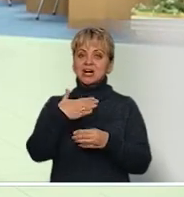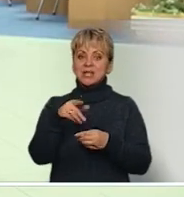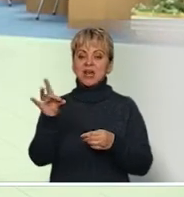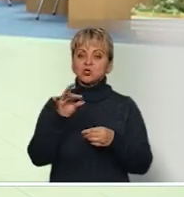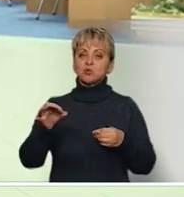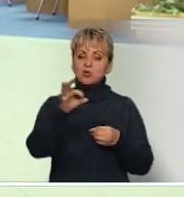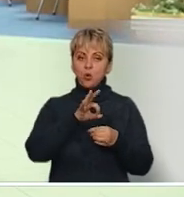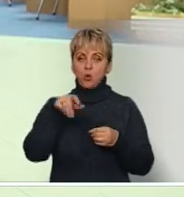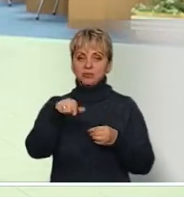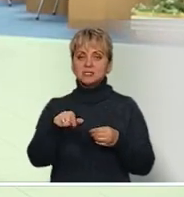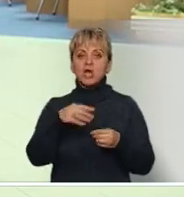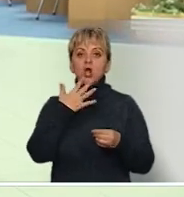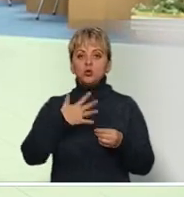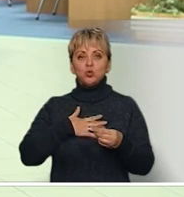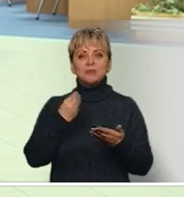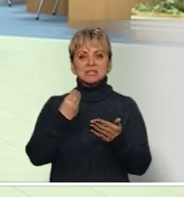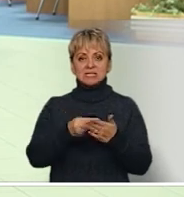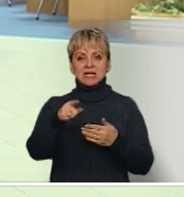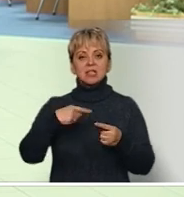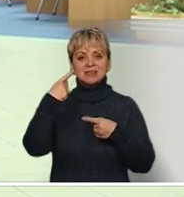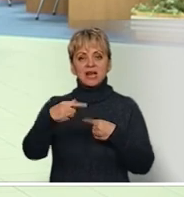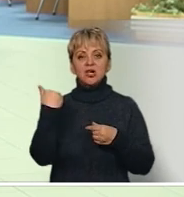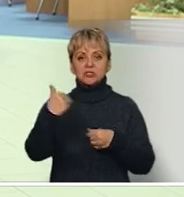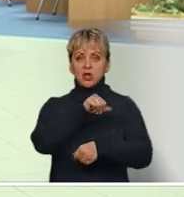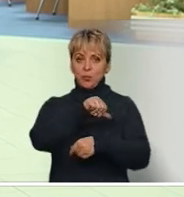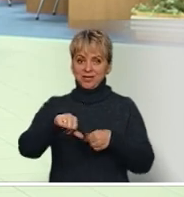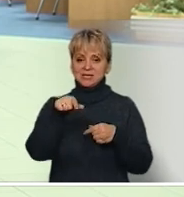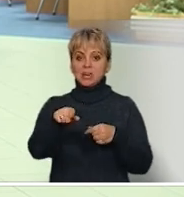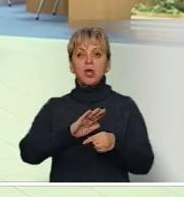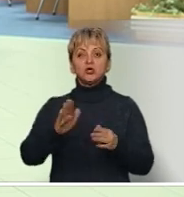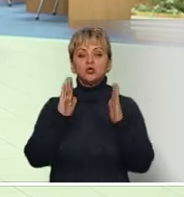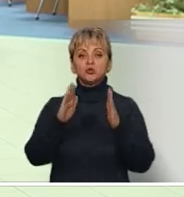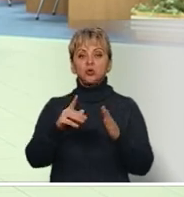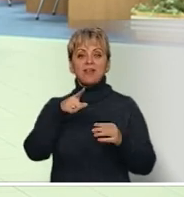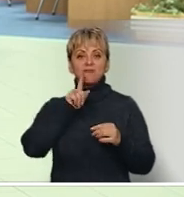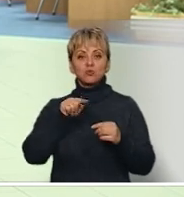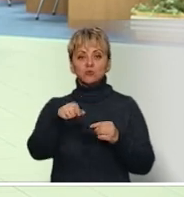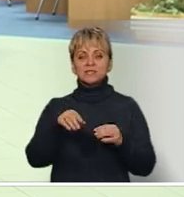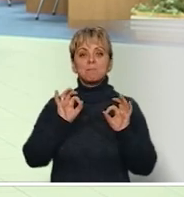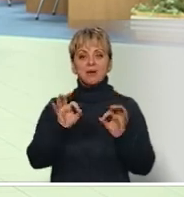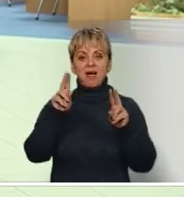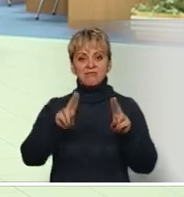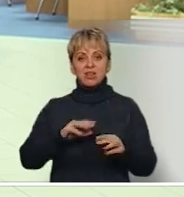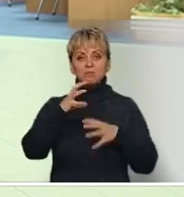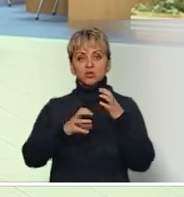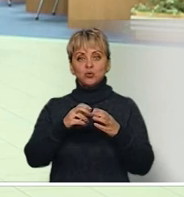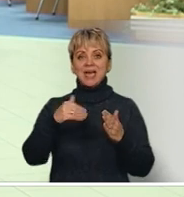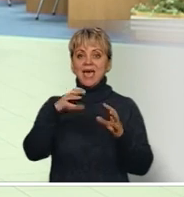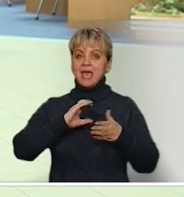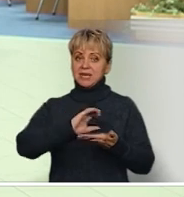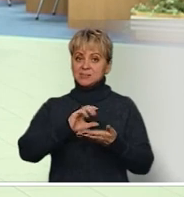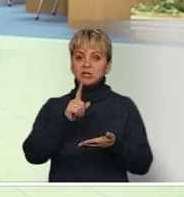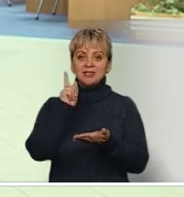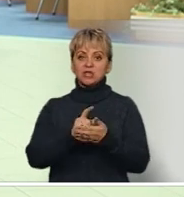рубеж. Рыбу из Ростовской области любят и ценят далеко за ее пределами. Но не только о вкусе, о правилах